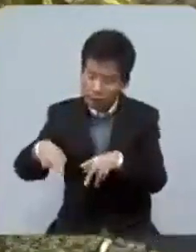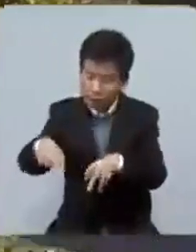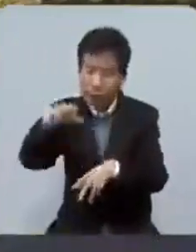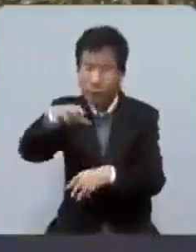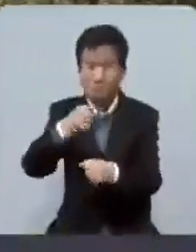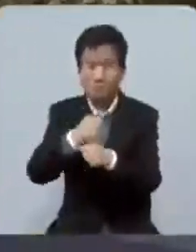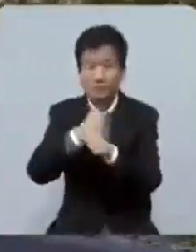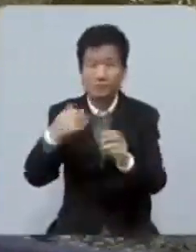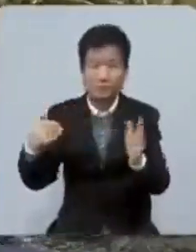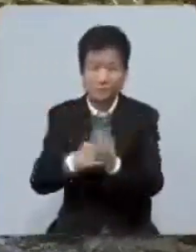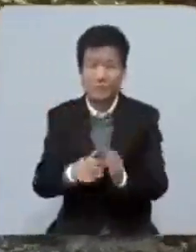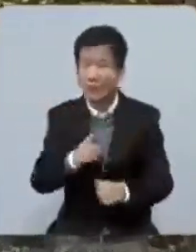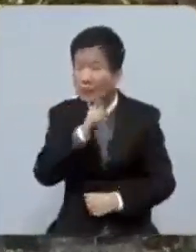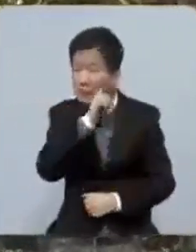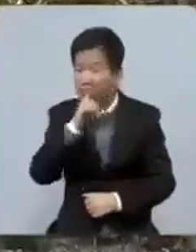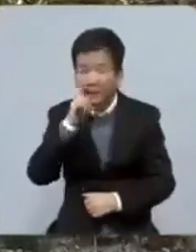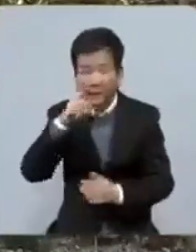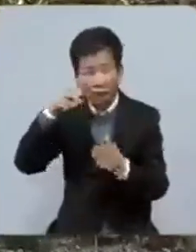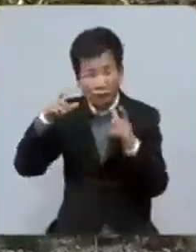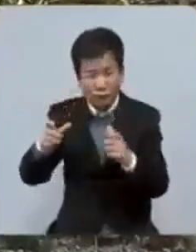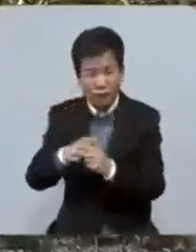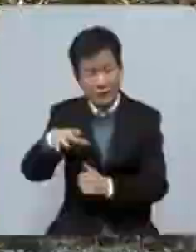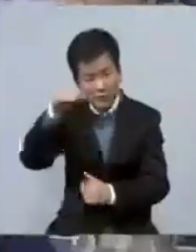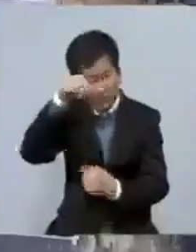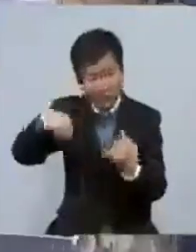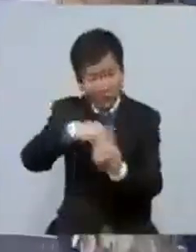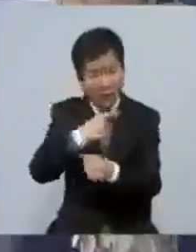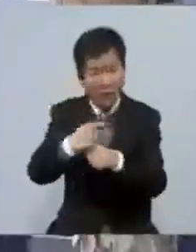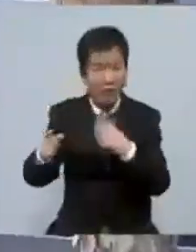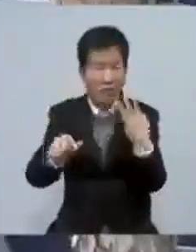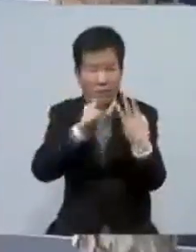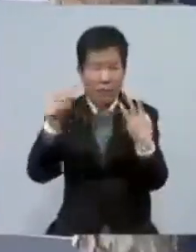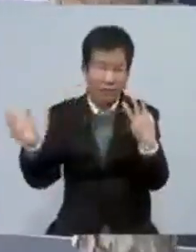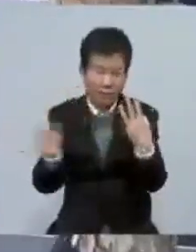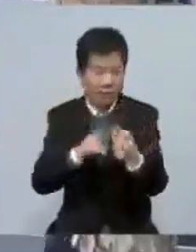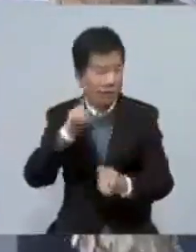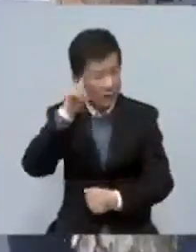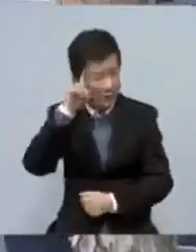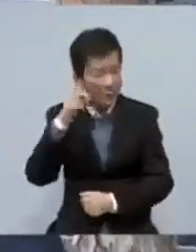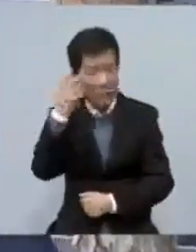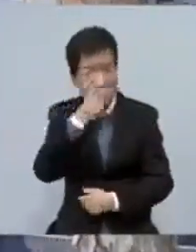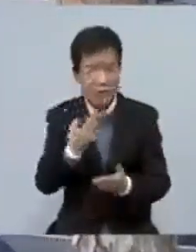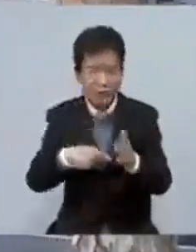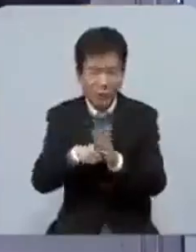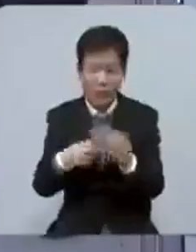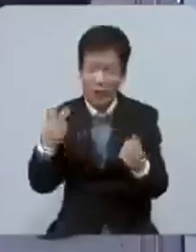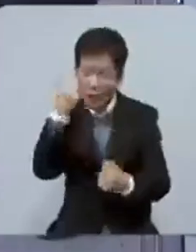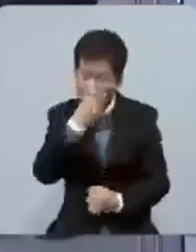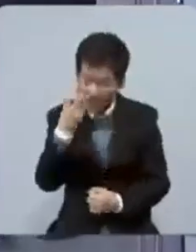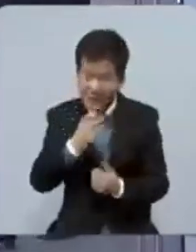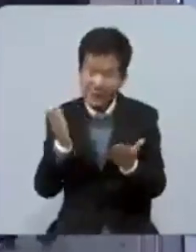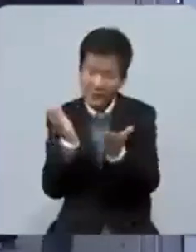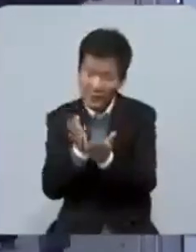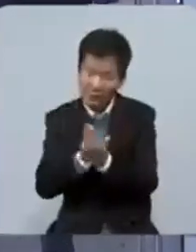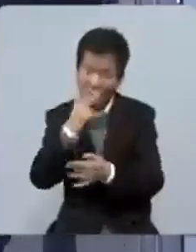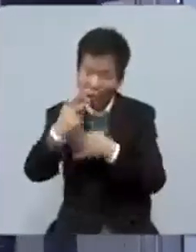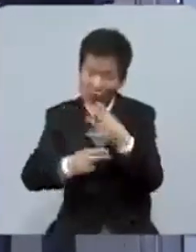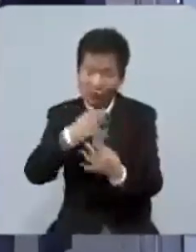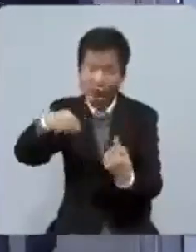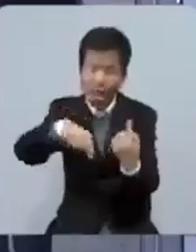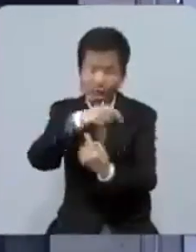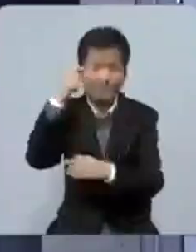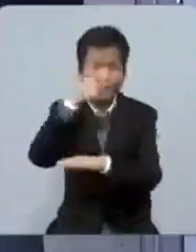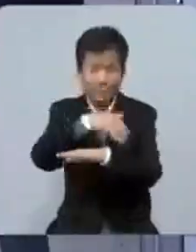조성됐습니다. 괴산군은 시범 운영을 거쳐 내년 3월부터 스트레스 관리를 위한 검사와 맞춤형 프로그램을